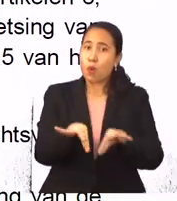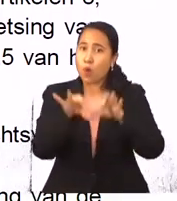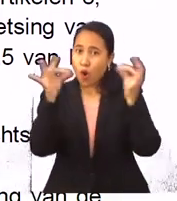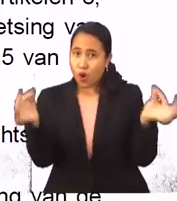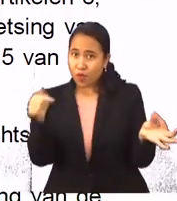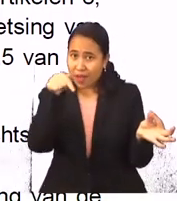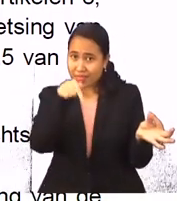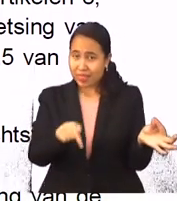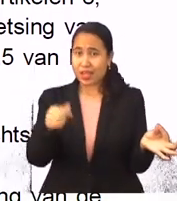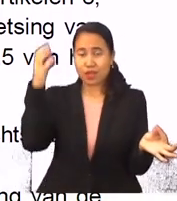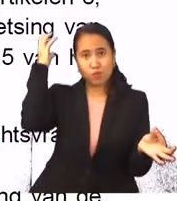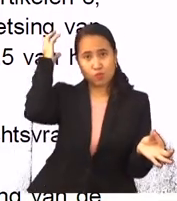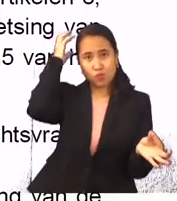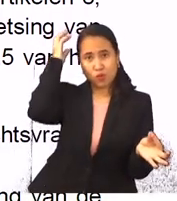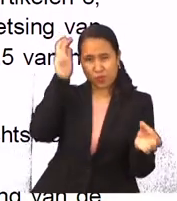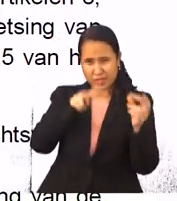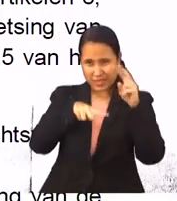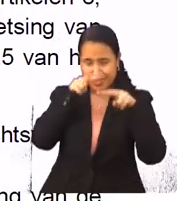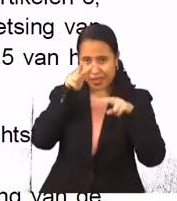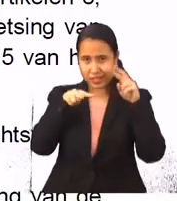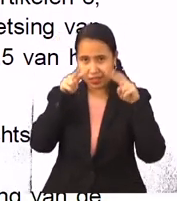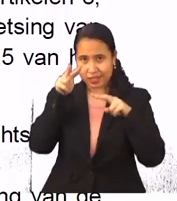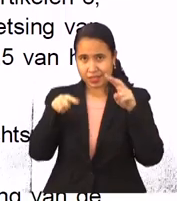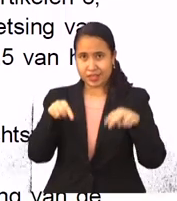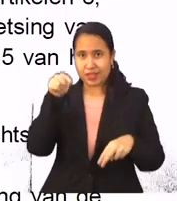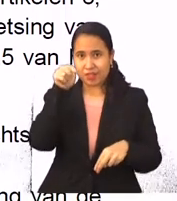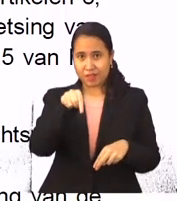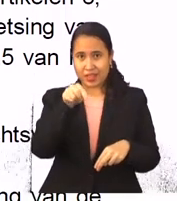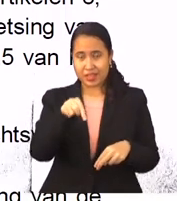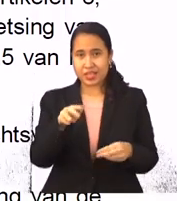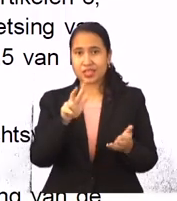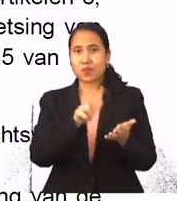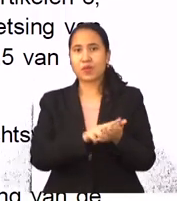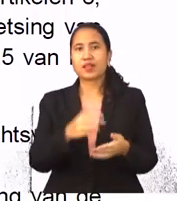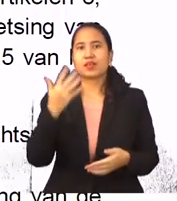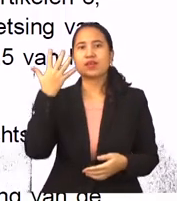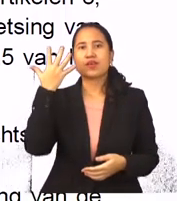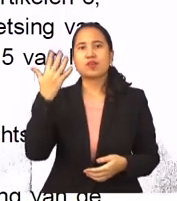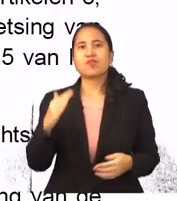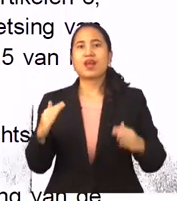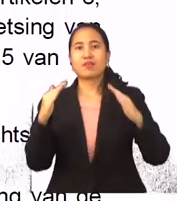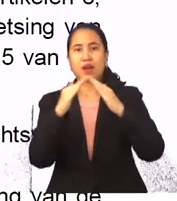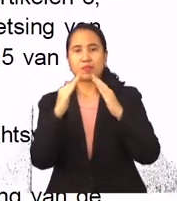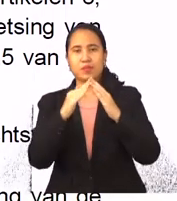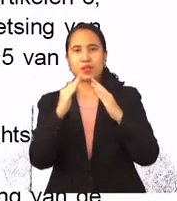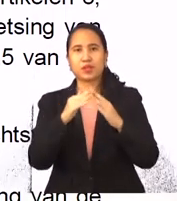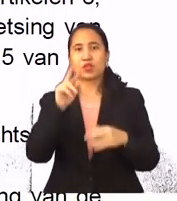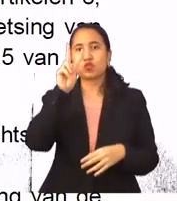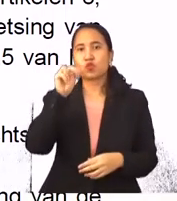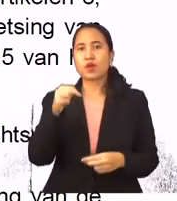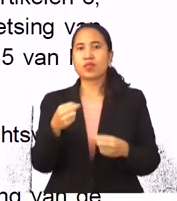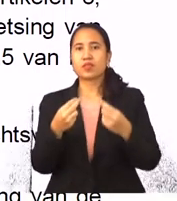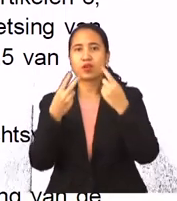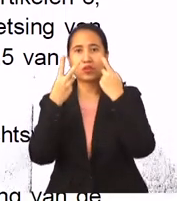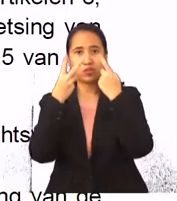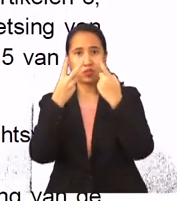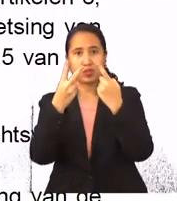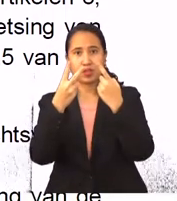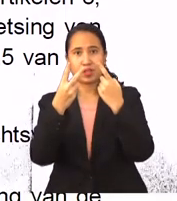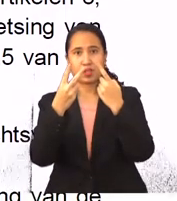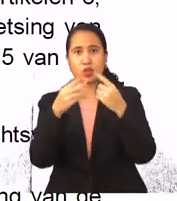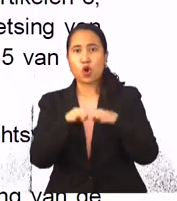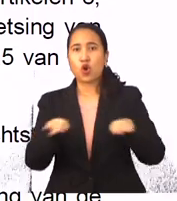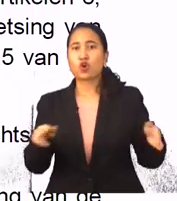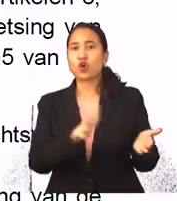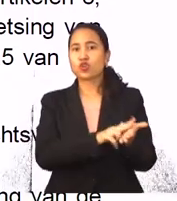dit vraagstuk tot toetsing over te gaan van vermelde wet van 5 april 2012 aan de grondwet van de Republiek